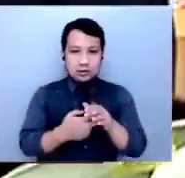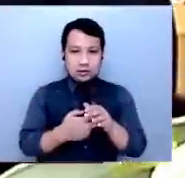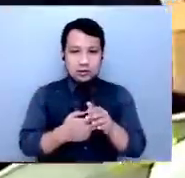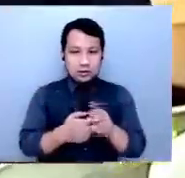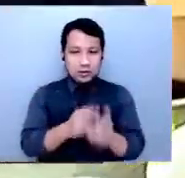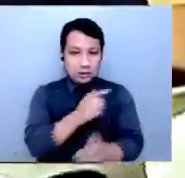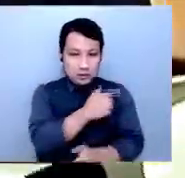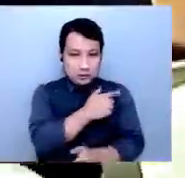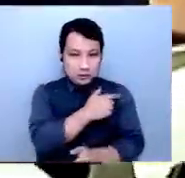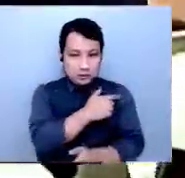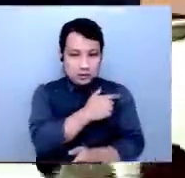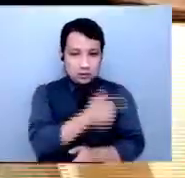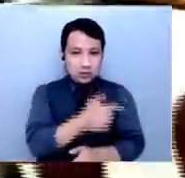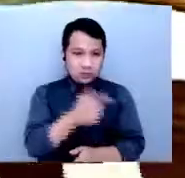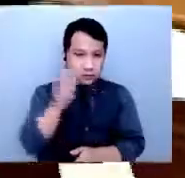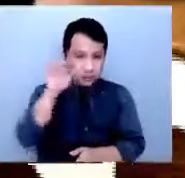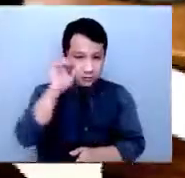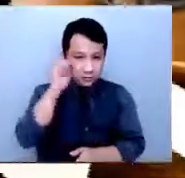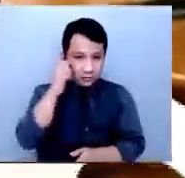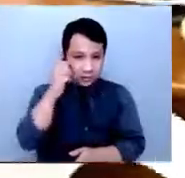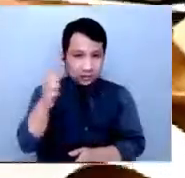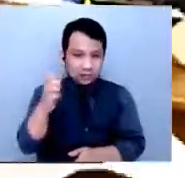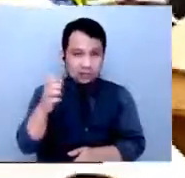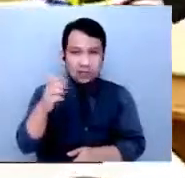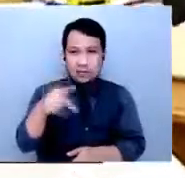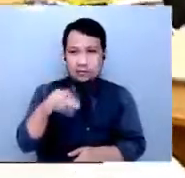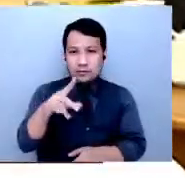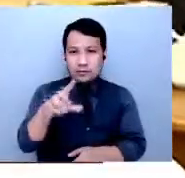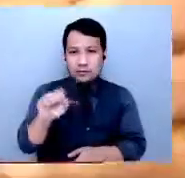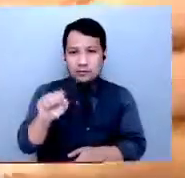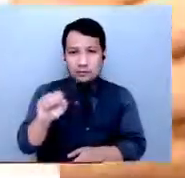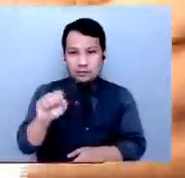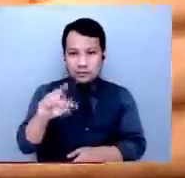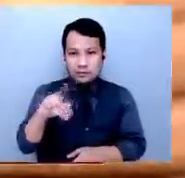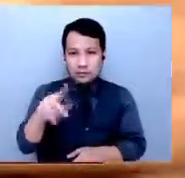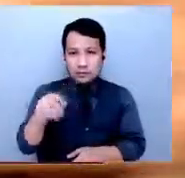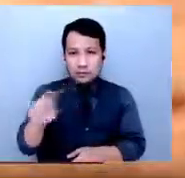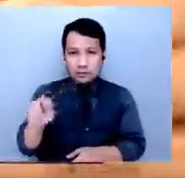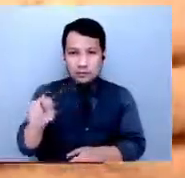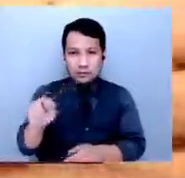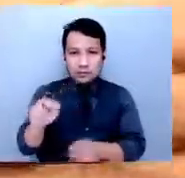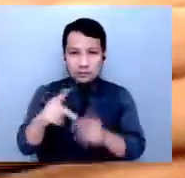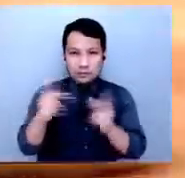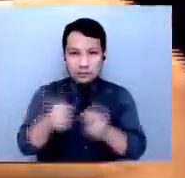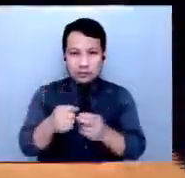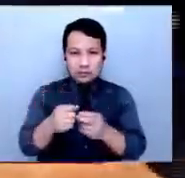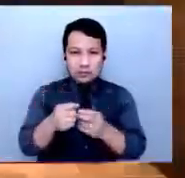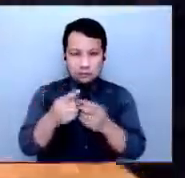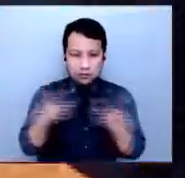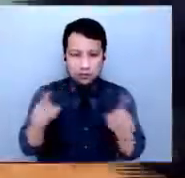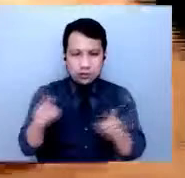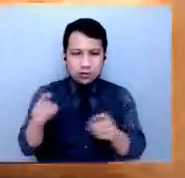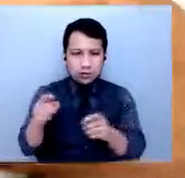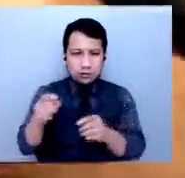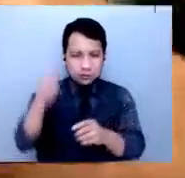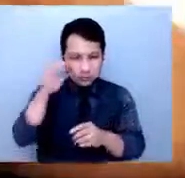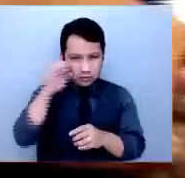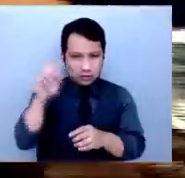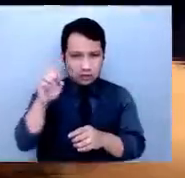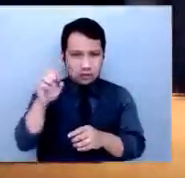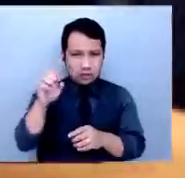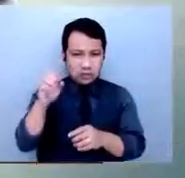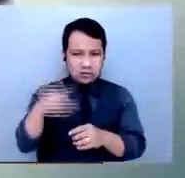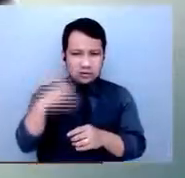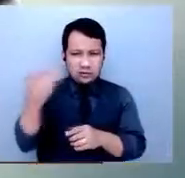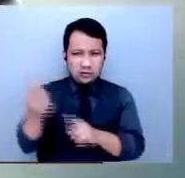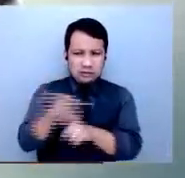Eliazar. Papalitan niya si Paolo Capino ng Partido ng Demokratikong Reforma. Kwento ni Eliazar, ilang buwan na nang una siyang